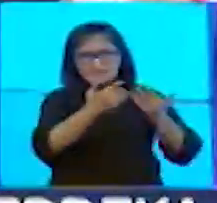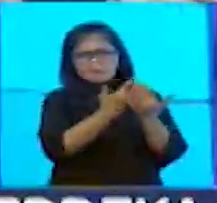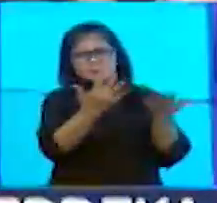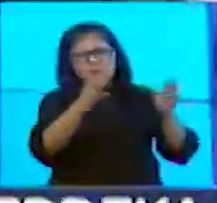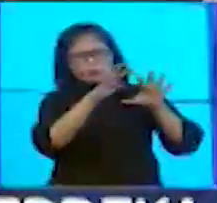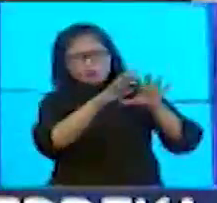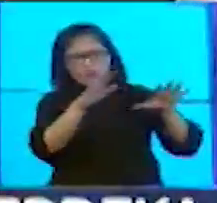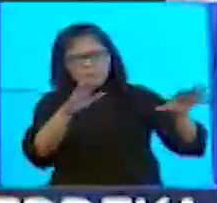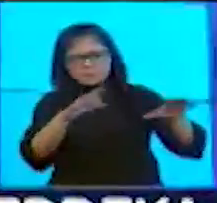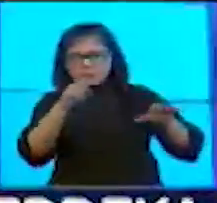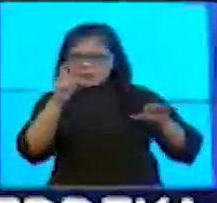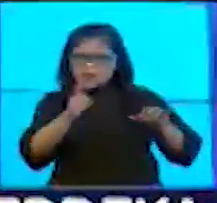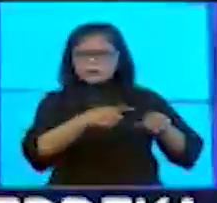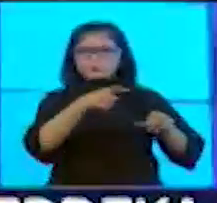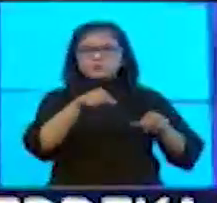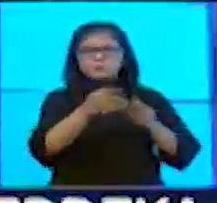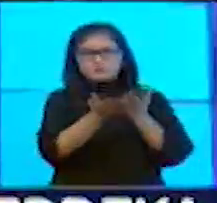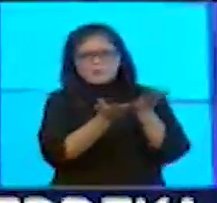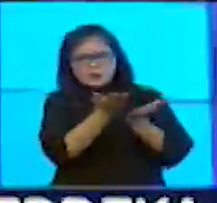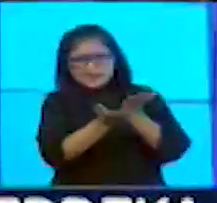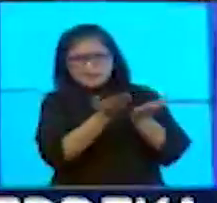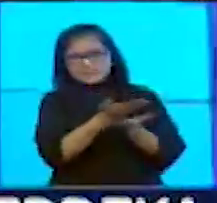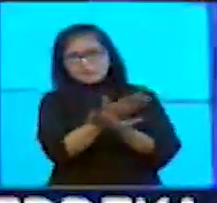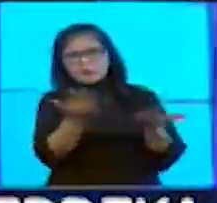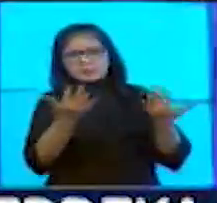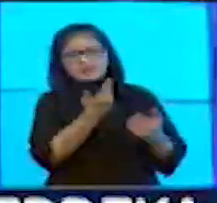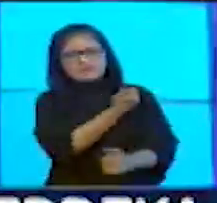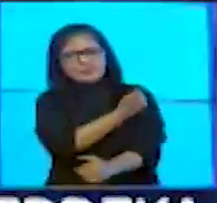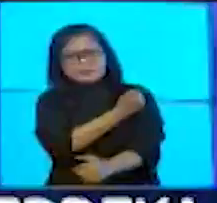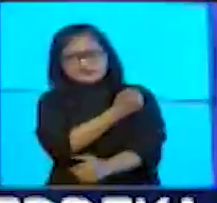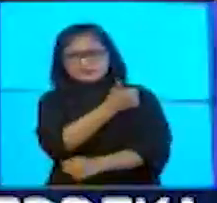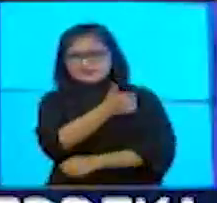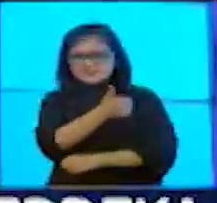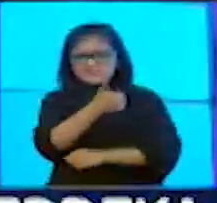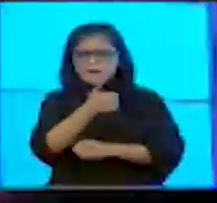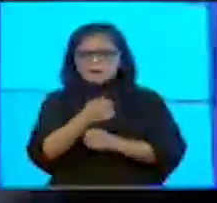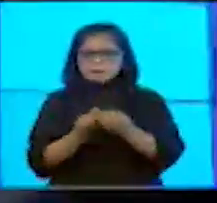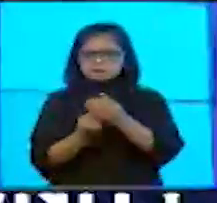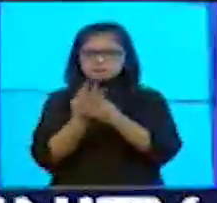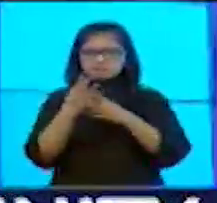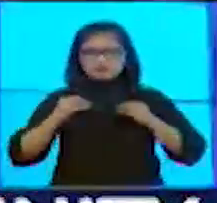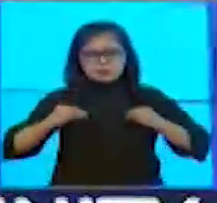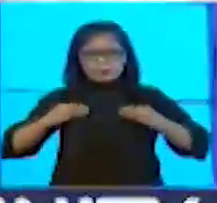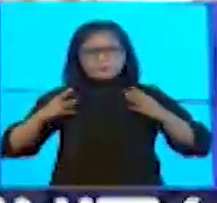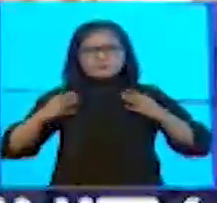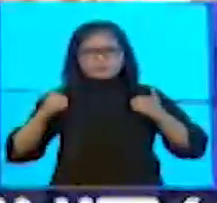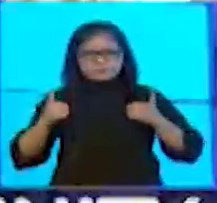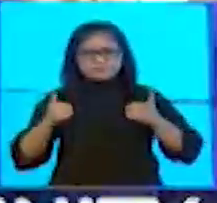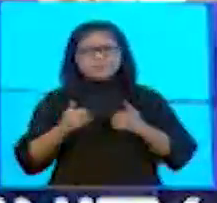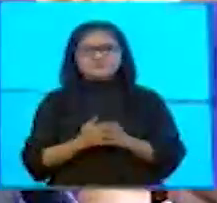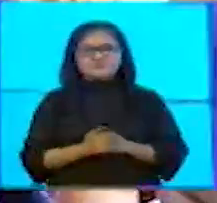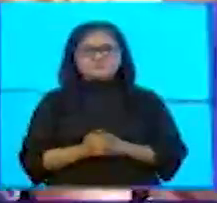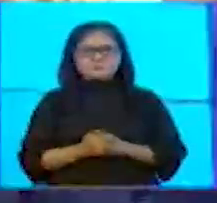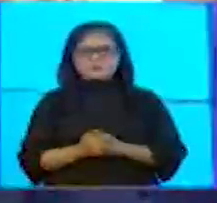itu perlu dilakukan mobilisasi agar masyarakat bisa terfasilitasi dan tercipta help punya